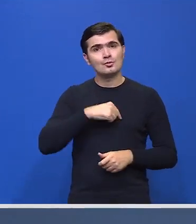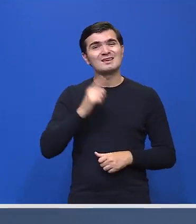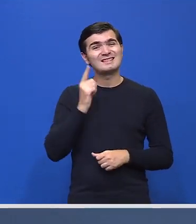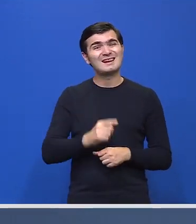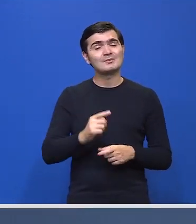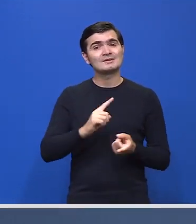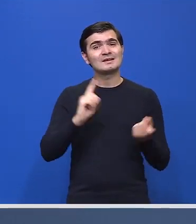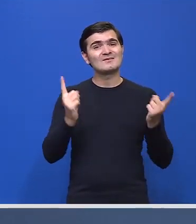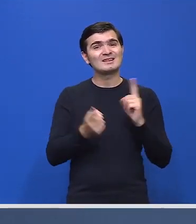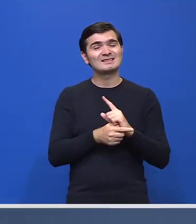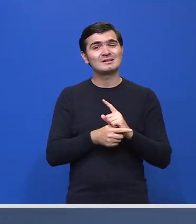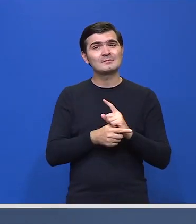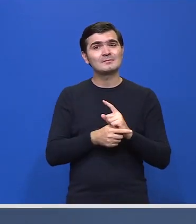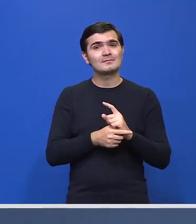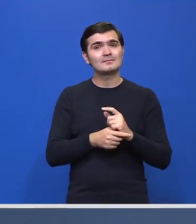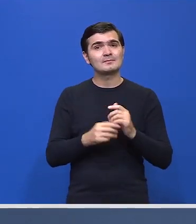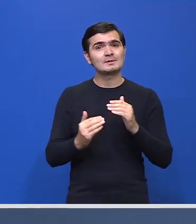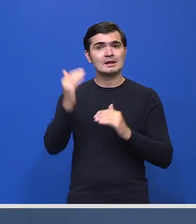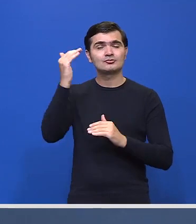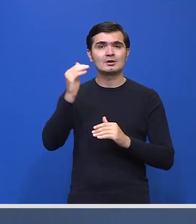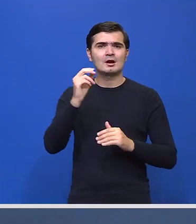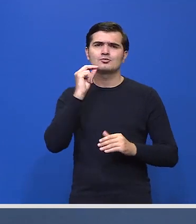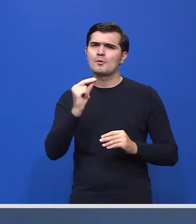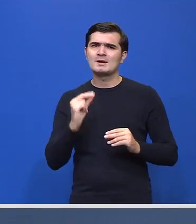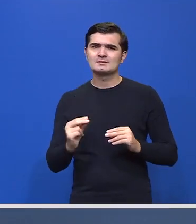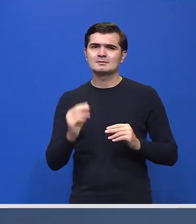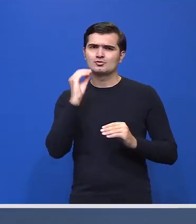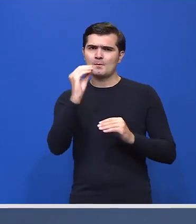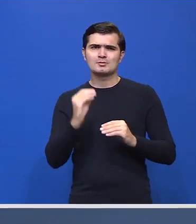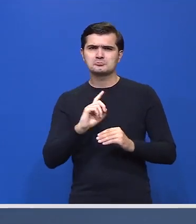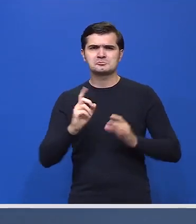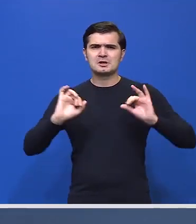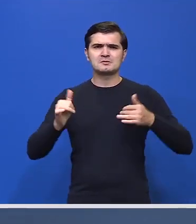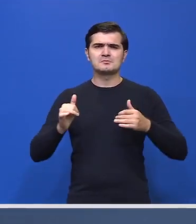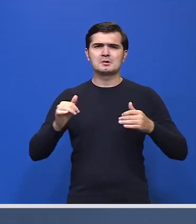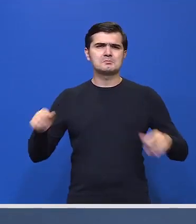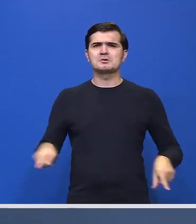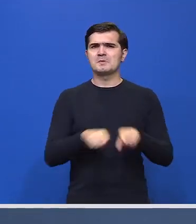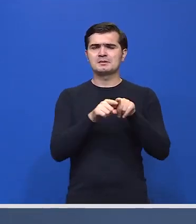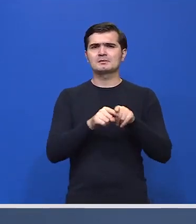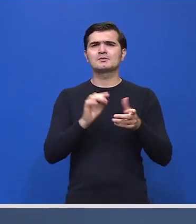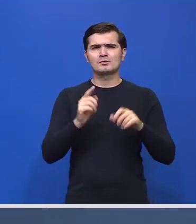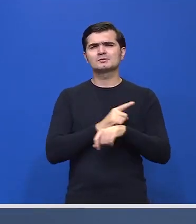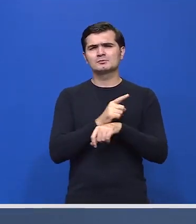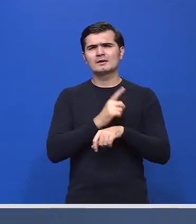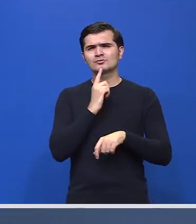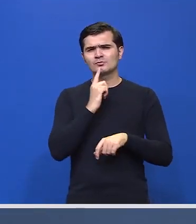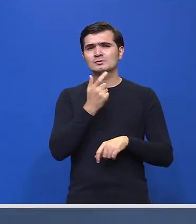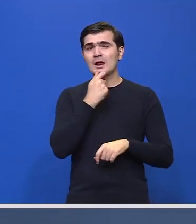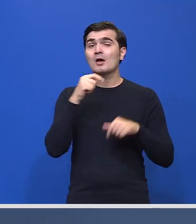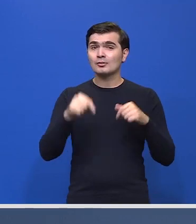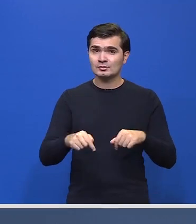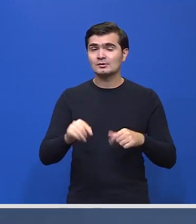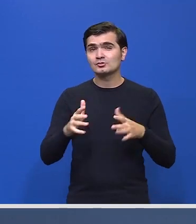inversăm trendul de creștere a dobânzilor, dar acest lucru nu se va întâmpla peste noapte. Va dura cel puțin anul acesta și poate și un pic din anul